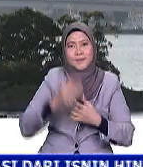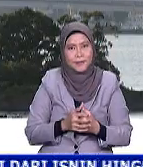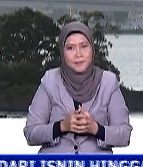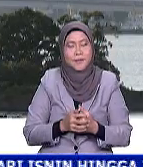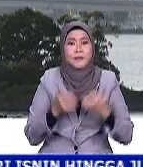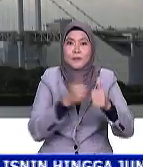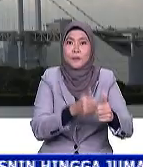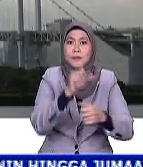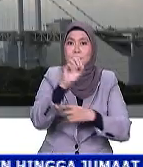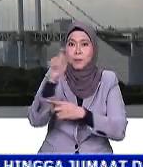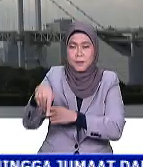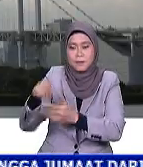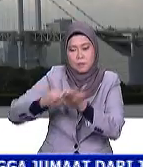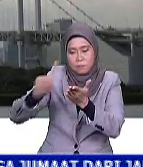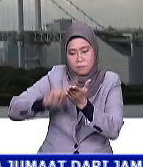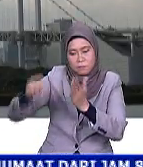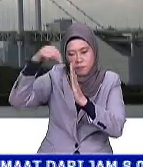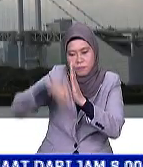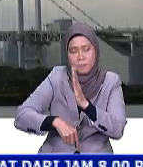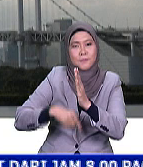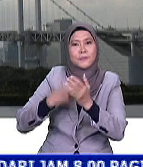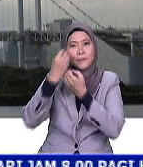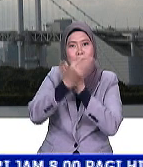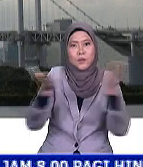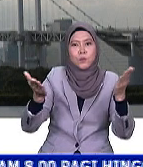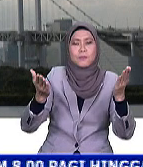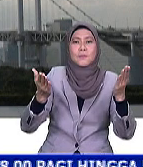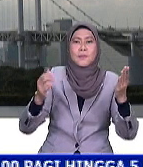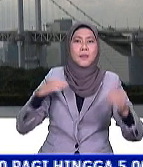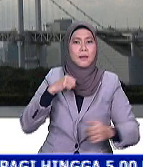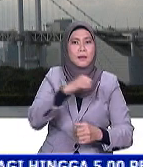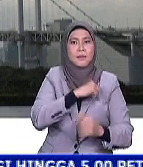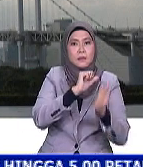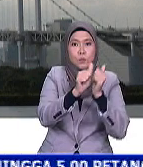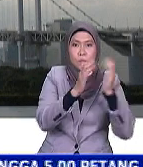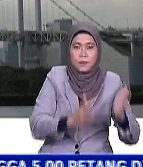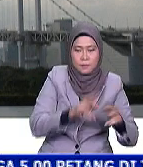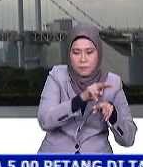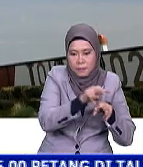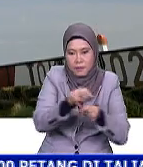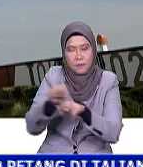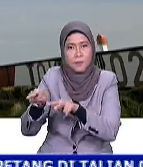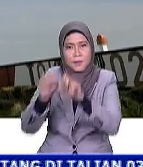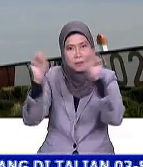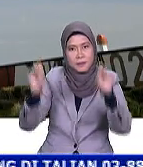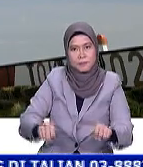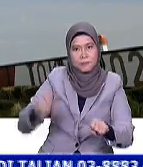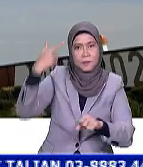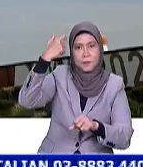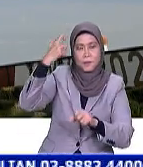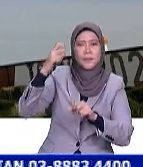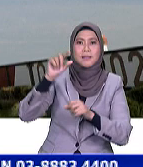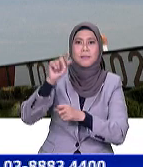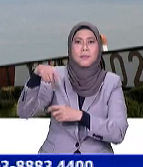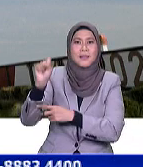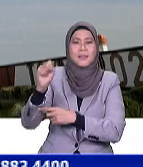SOP itu diperincikan Tan Sri Muhammad Nozza Zakaria yang turut memaklumkan seluruh ahli kontingen akan dipantau melalui sistem pengesanan global